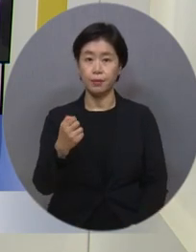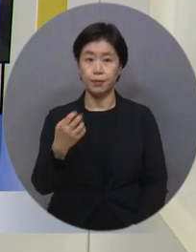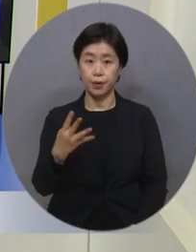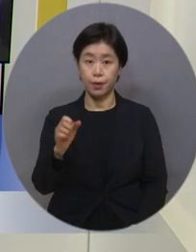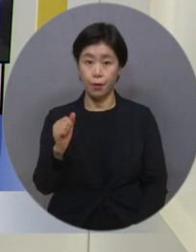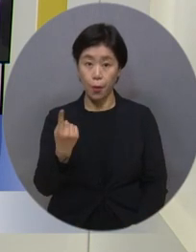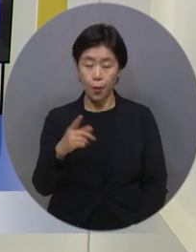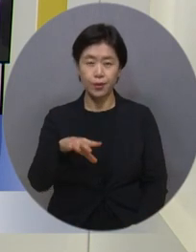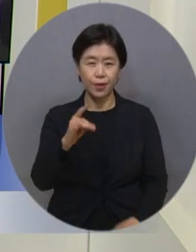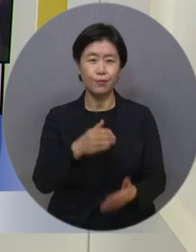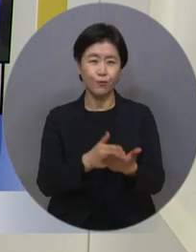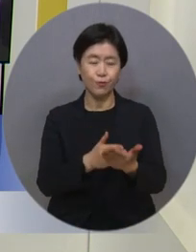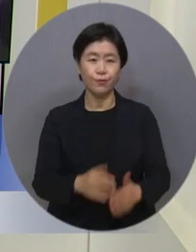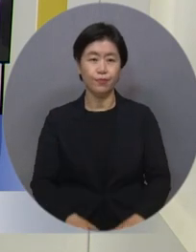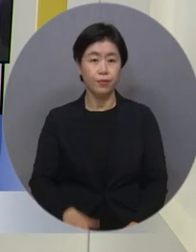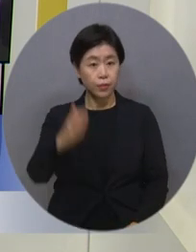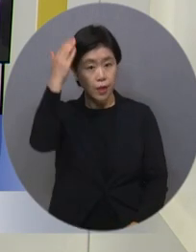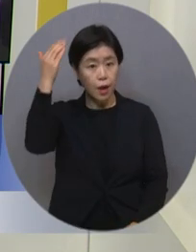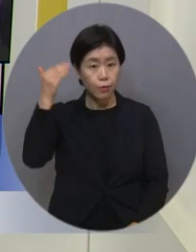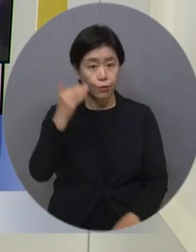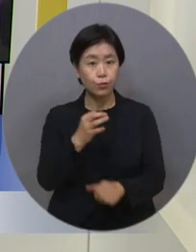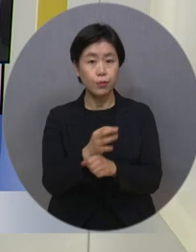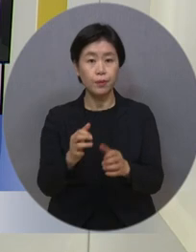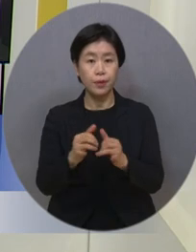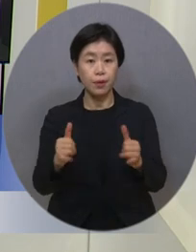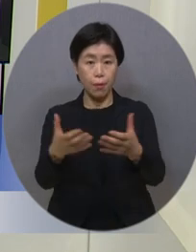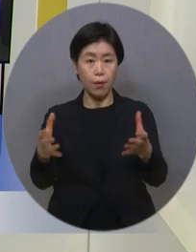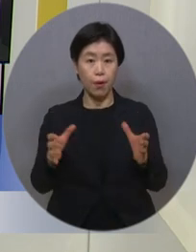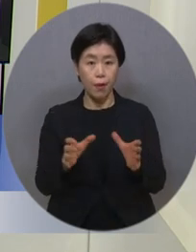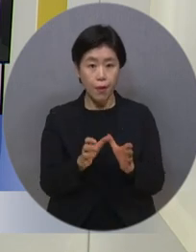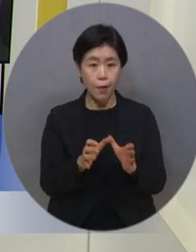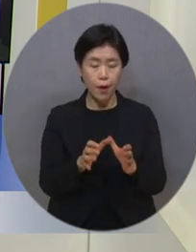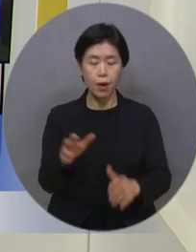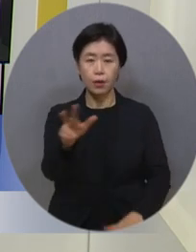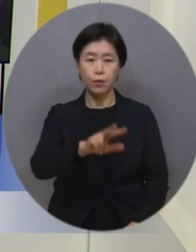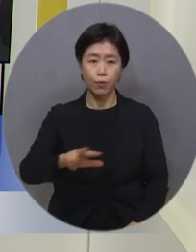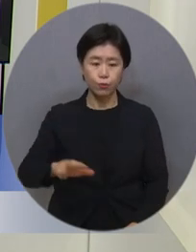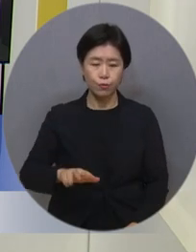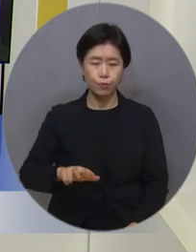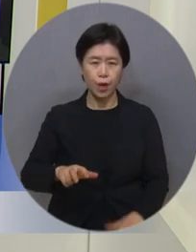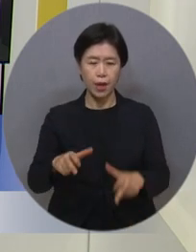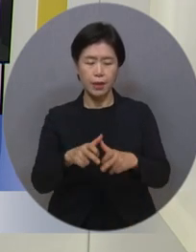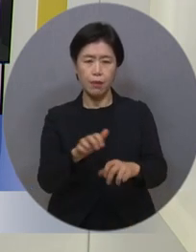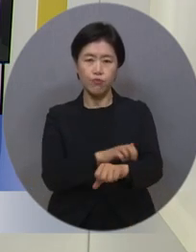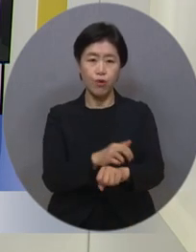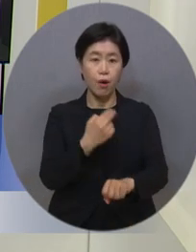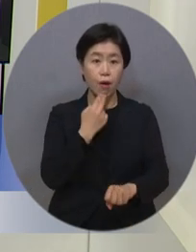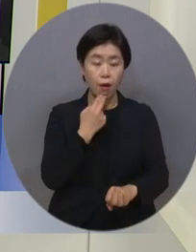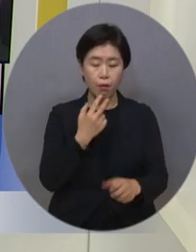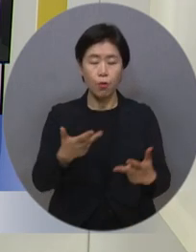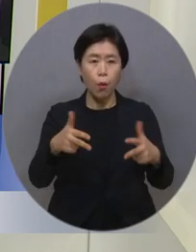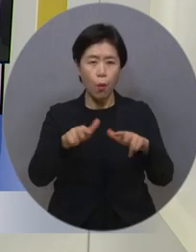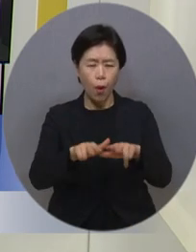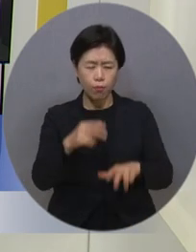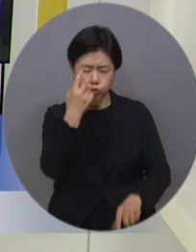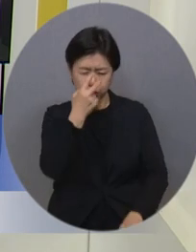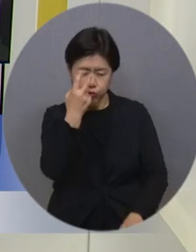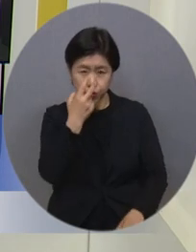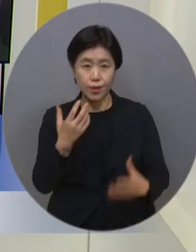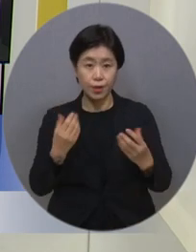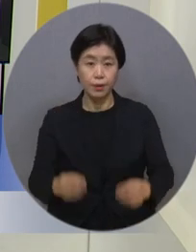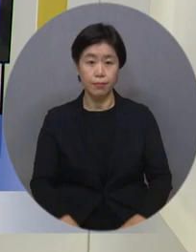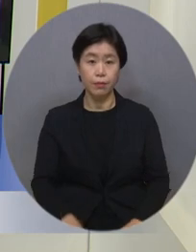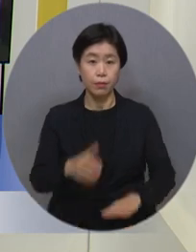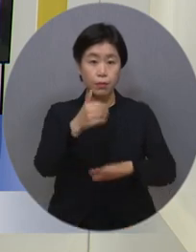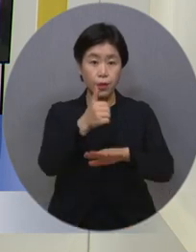뉴스입니다 한국소비자원이 전국 무장의 공원 18개소의 편의시설 실태를 조사했습니다 그